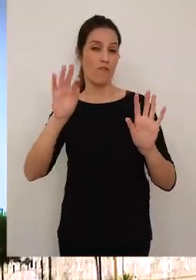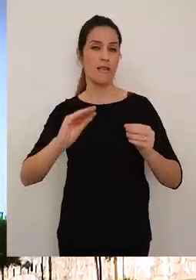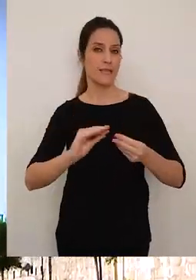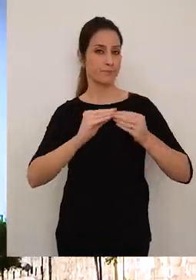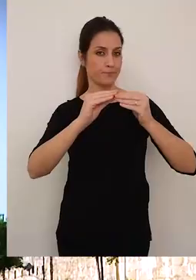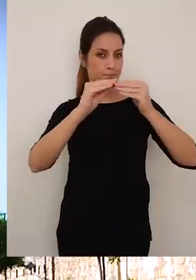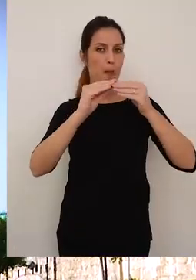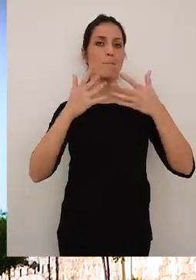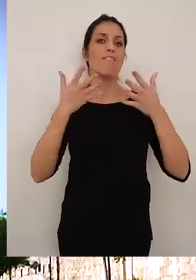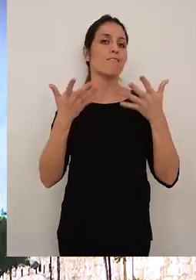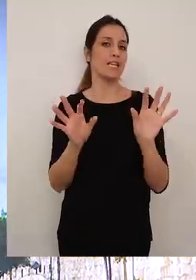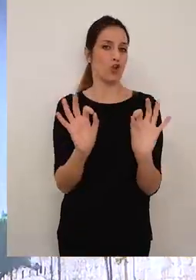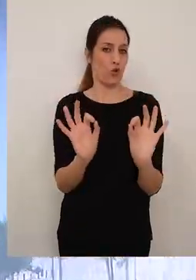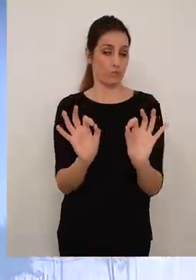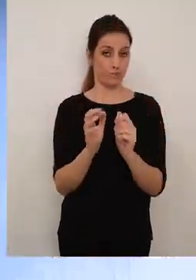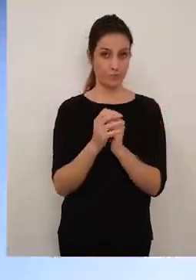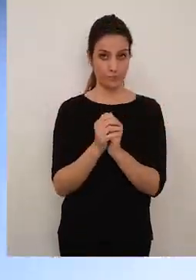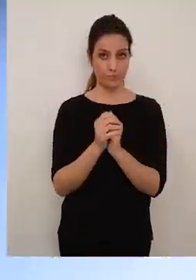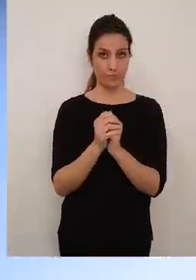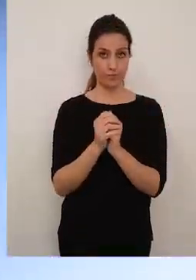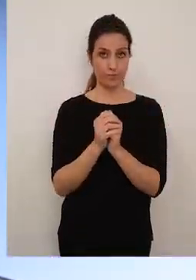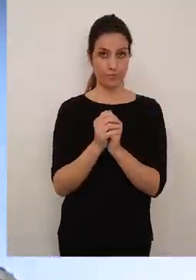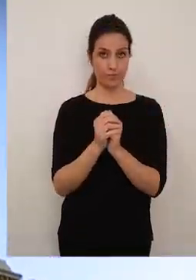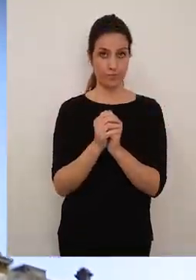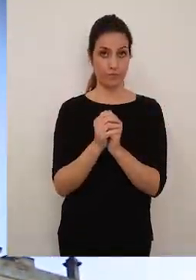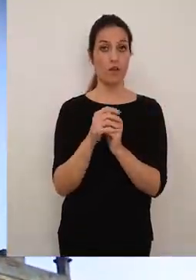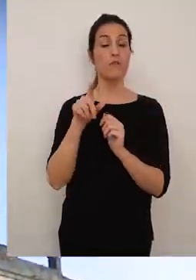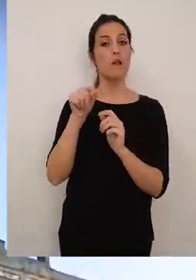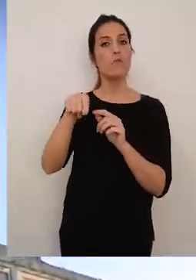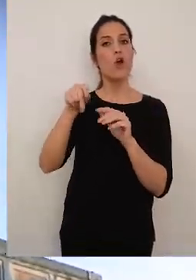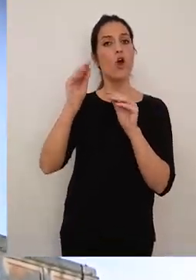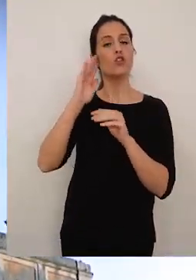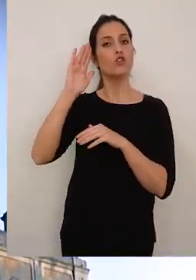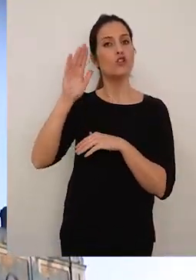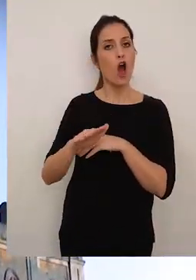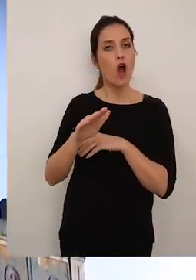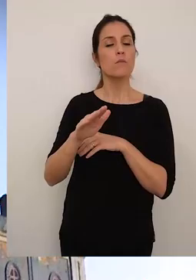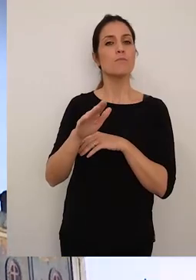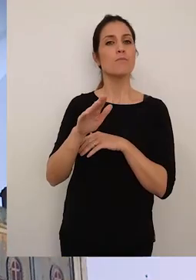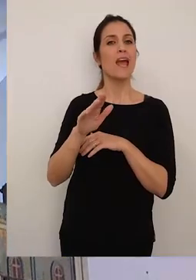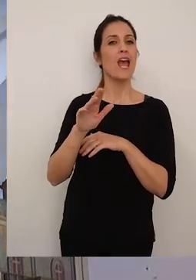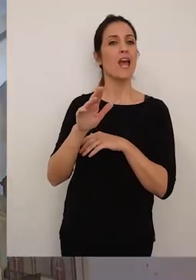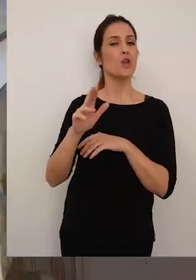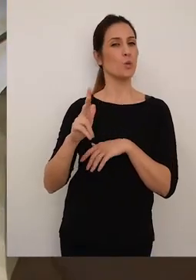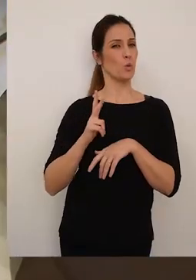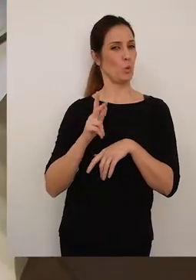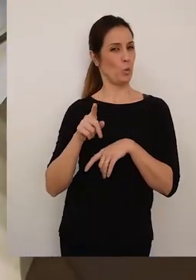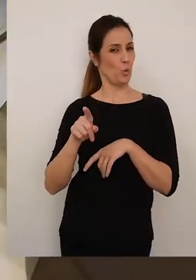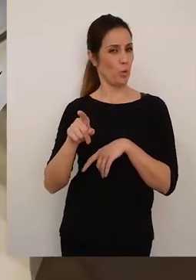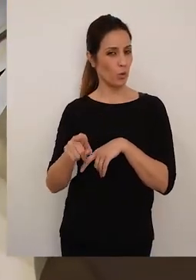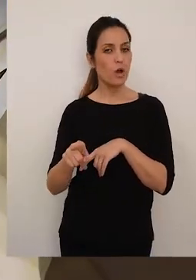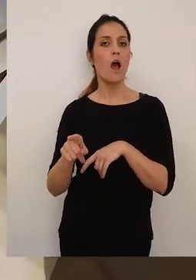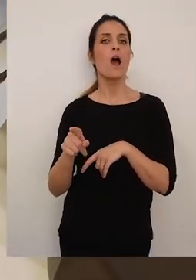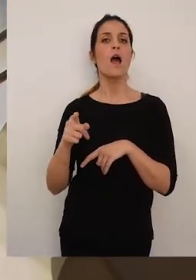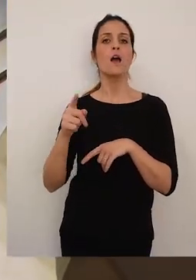Per lungo tempo fu la dimora del colto duca Salvatore Gaetani di Castelmola. Nel 1999, tuttavia, il figlio Gelasio